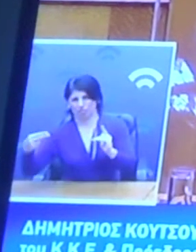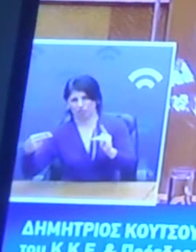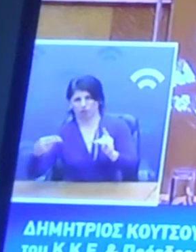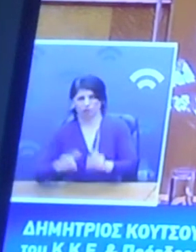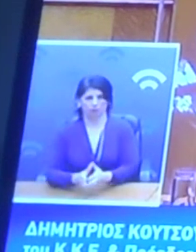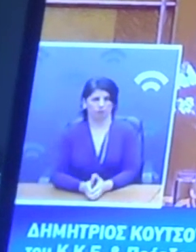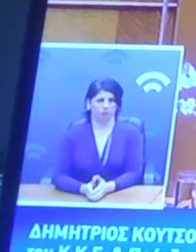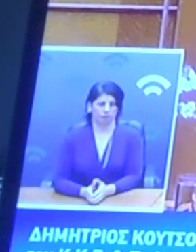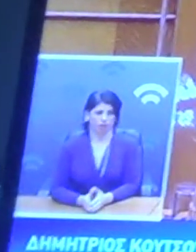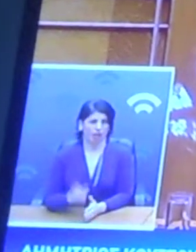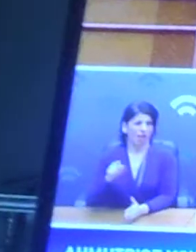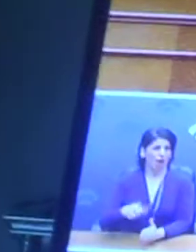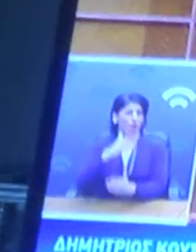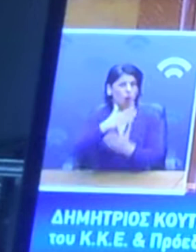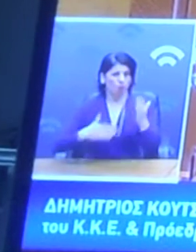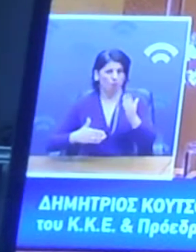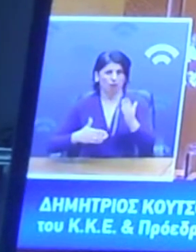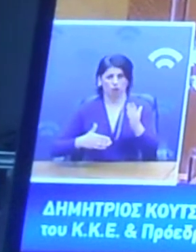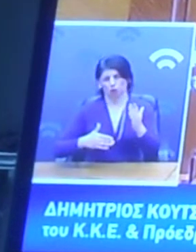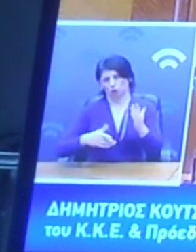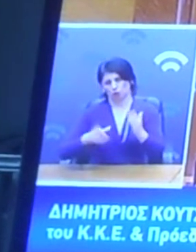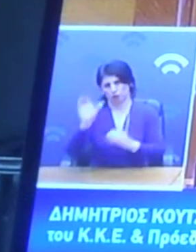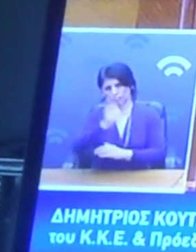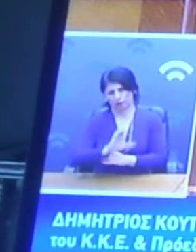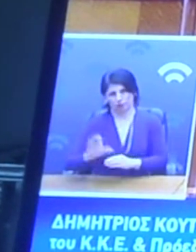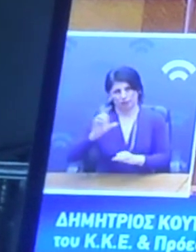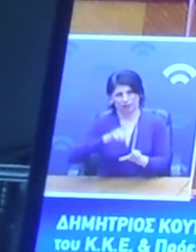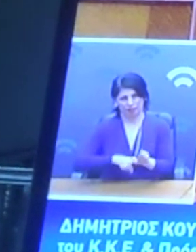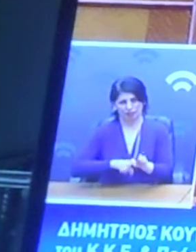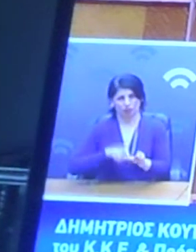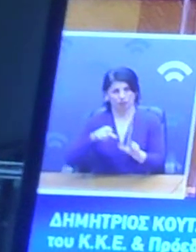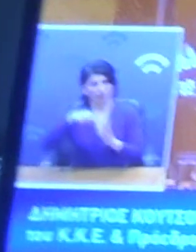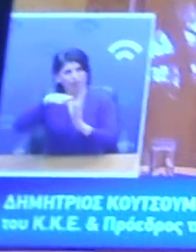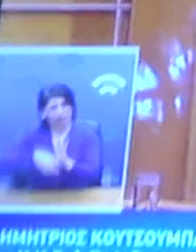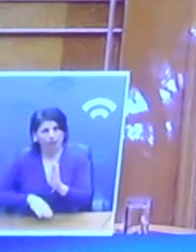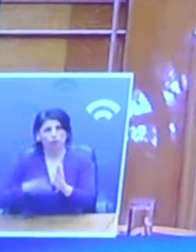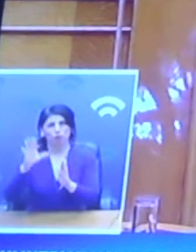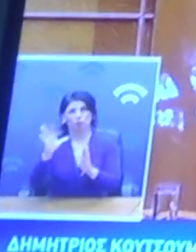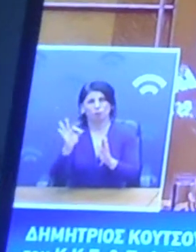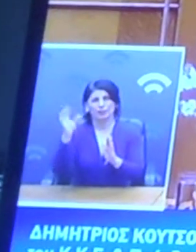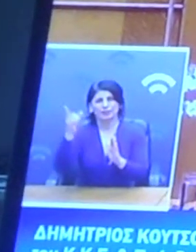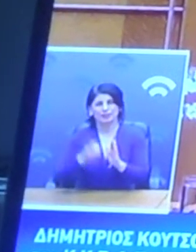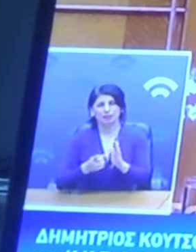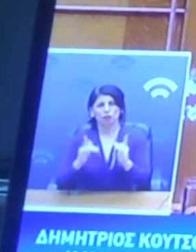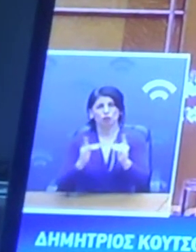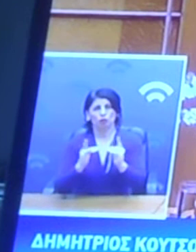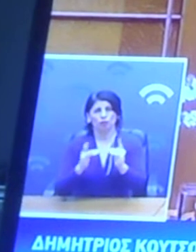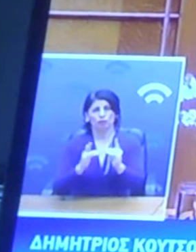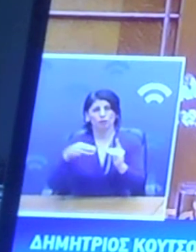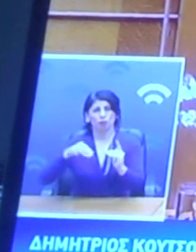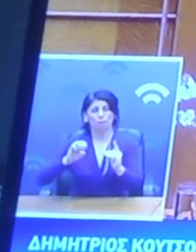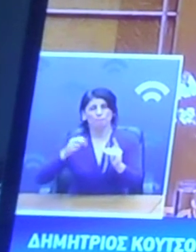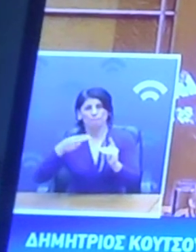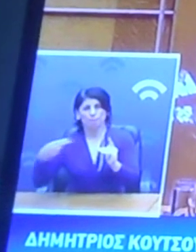όμως ο μέσος όρος της Ευρωπαϊκής Ένωσης είναι κάτω από το 50% των κρεβατιών ΜΕΘ που θα έπρεπε